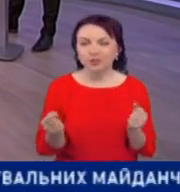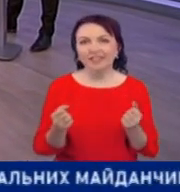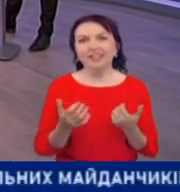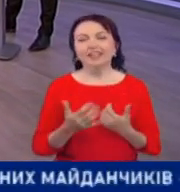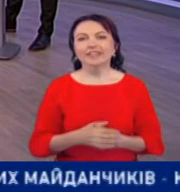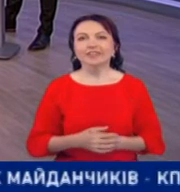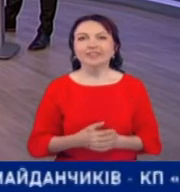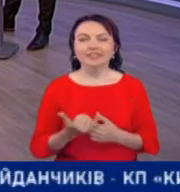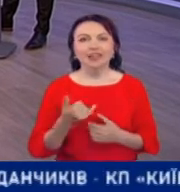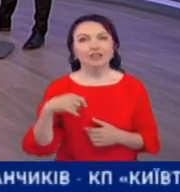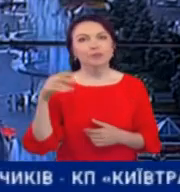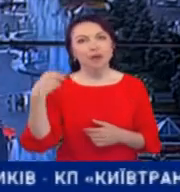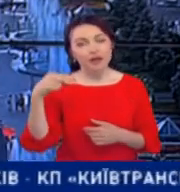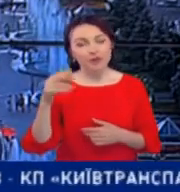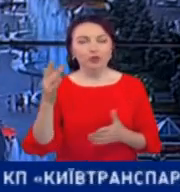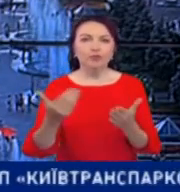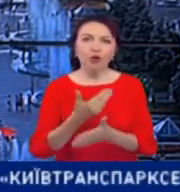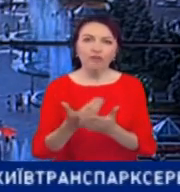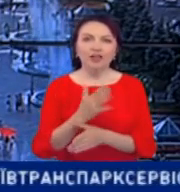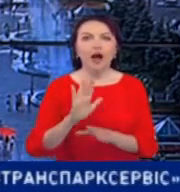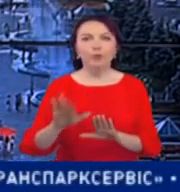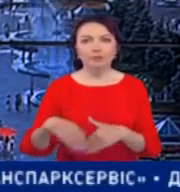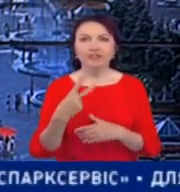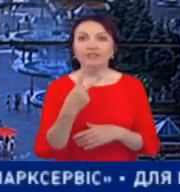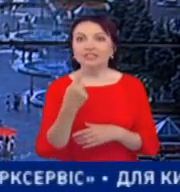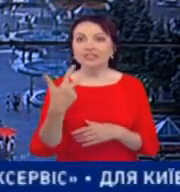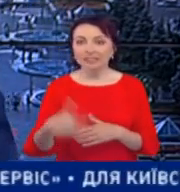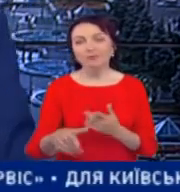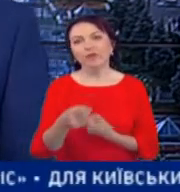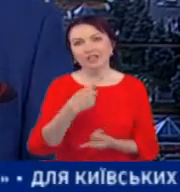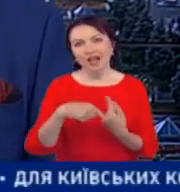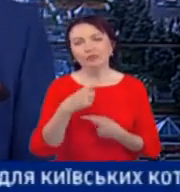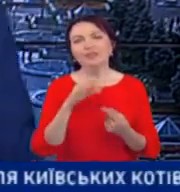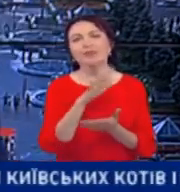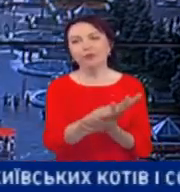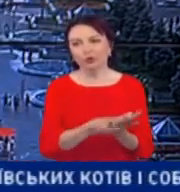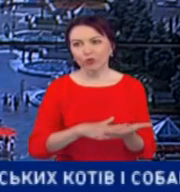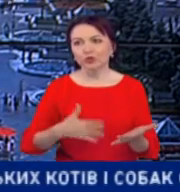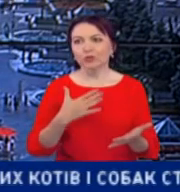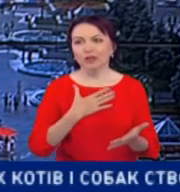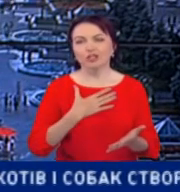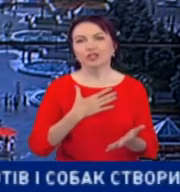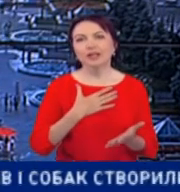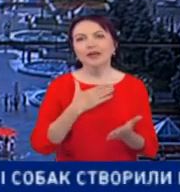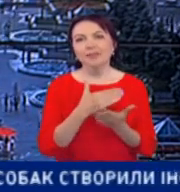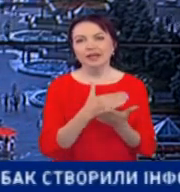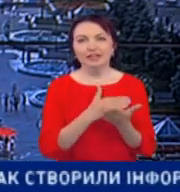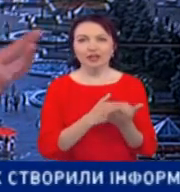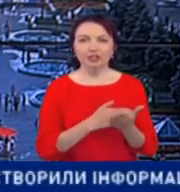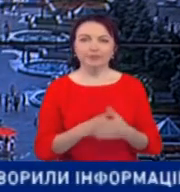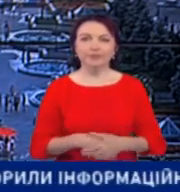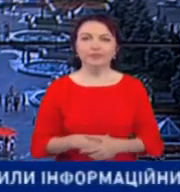нас пауза, потім випуск новин, потім ми о 21:30 повертаємося і продовжуємо наші передачі.